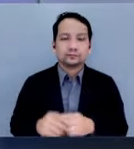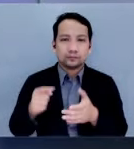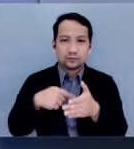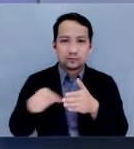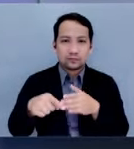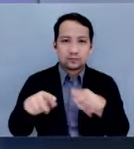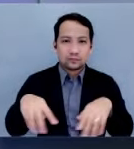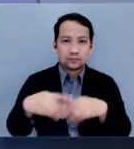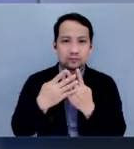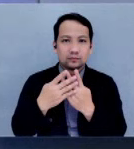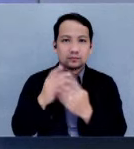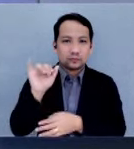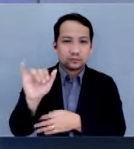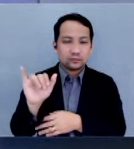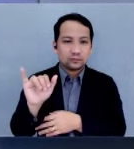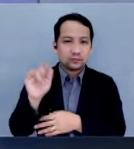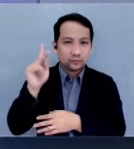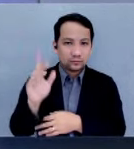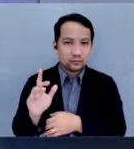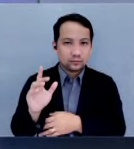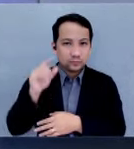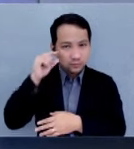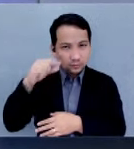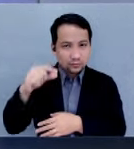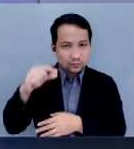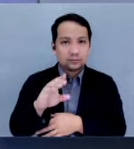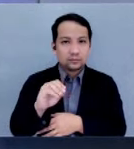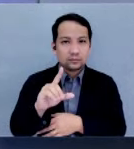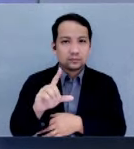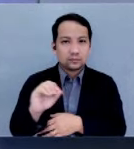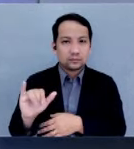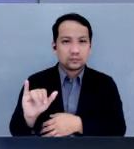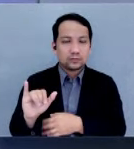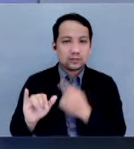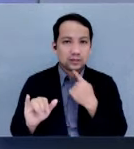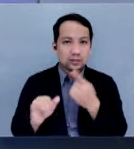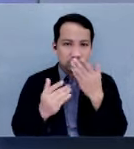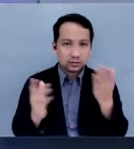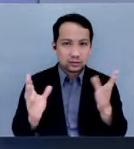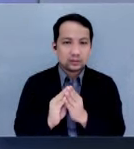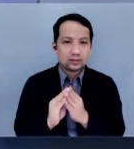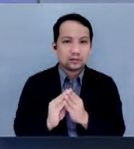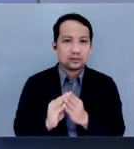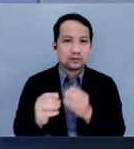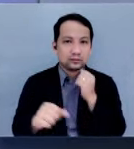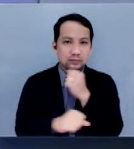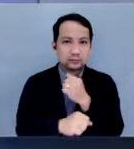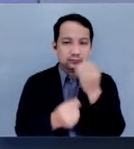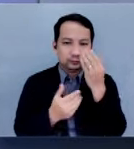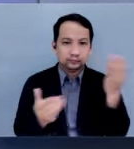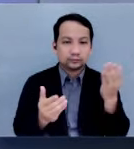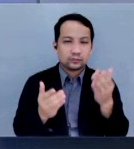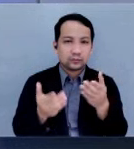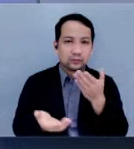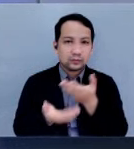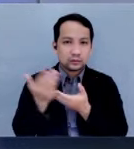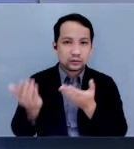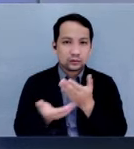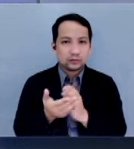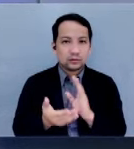habang buhay si Pastor Apollo Quibuloy kapag napatunayang guilty sa kasong qualified trafficking na isinampa sa kanya sa